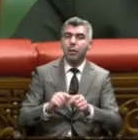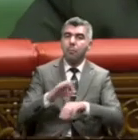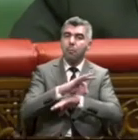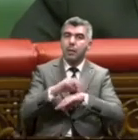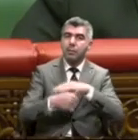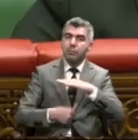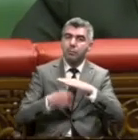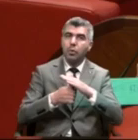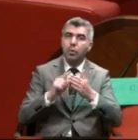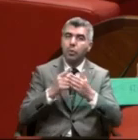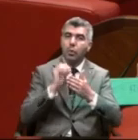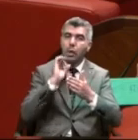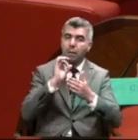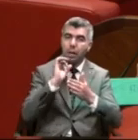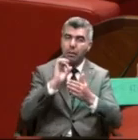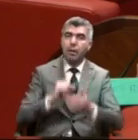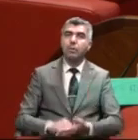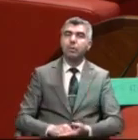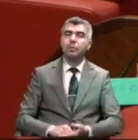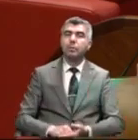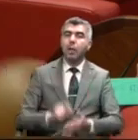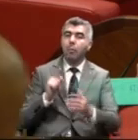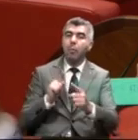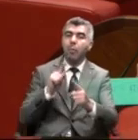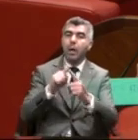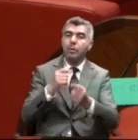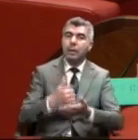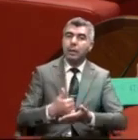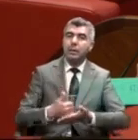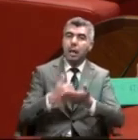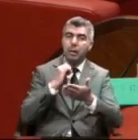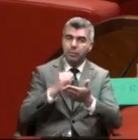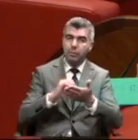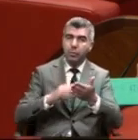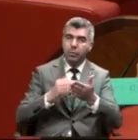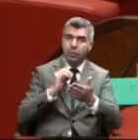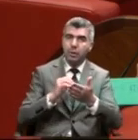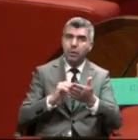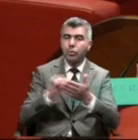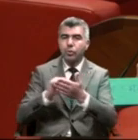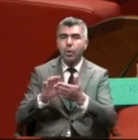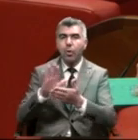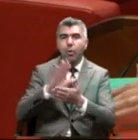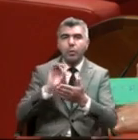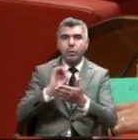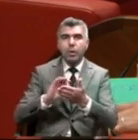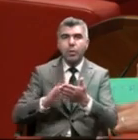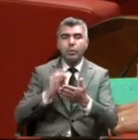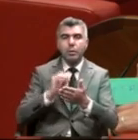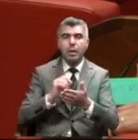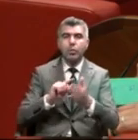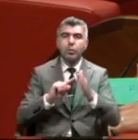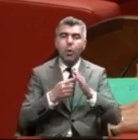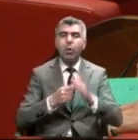انا قلت قبيله بانه دعم مباشر لقدره شرائيه مرتبطه باستعمال